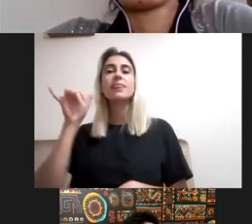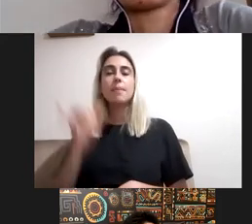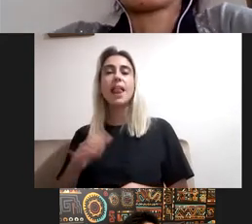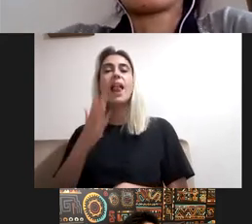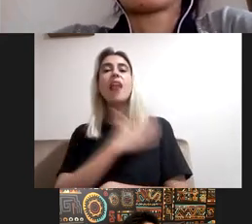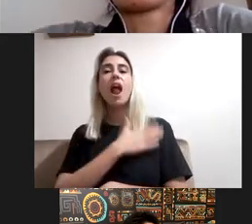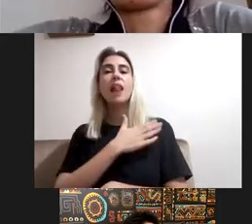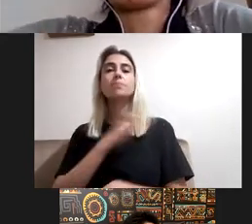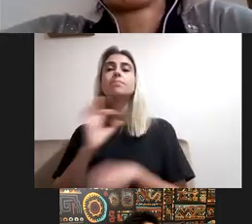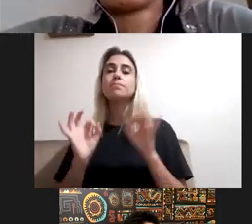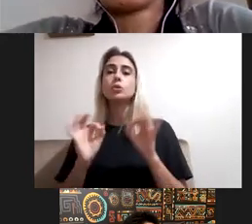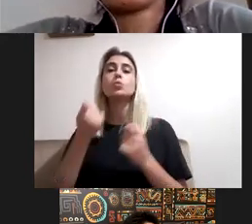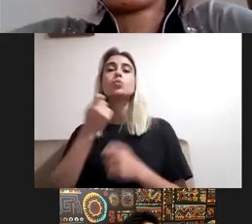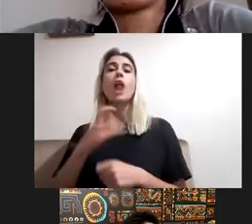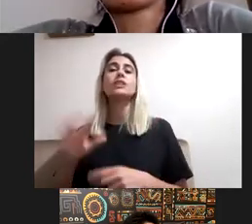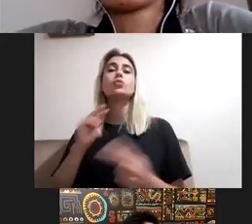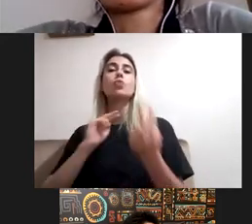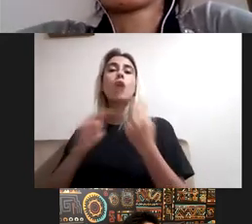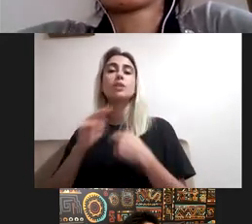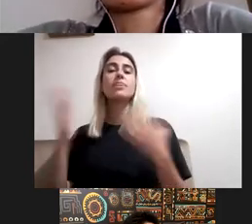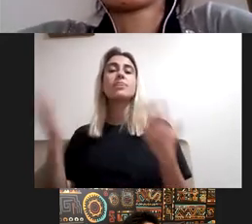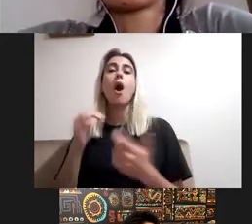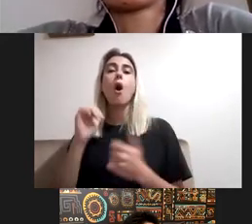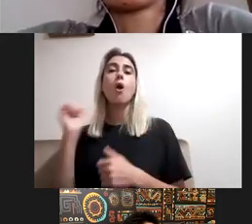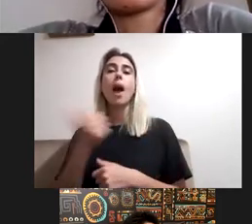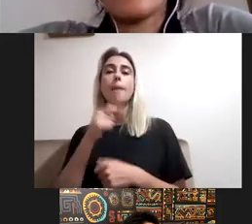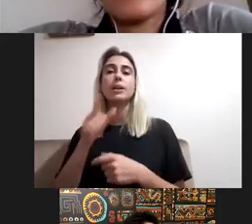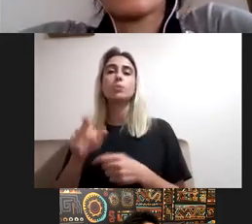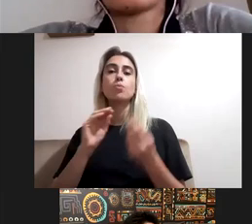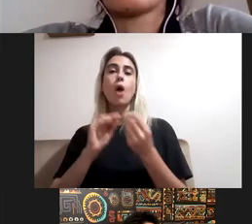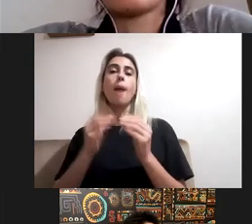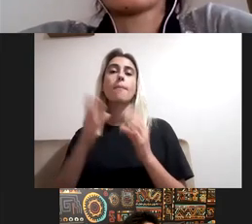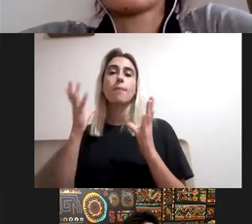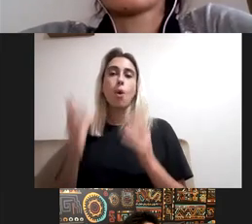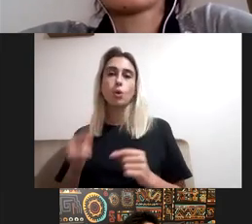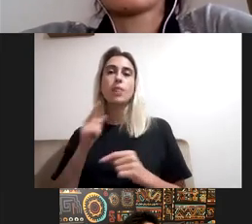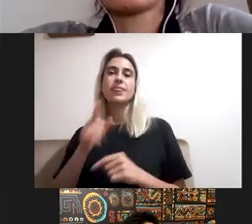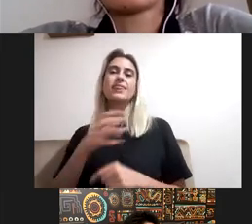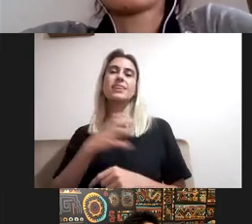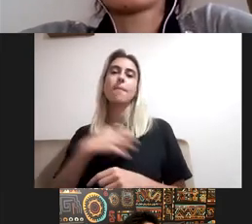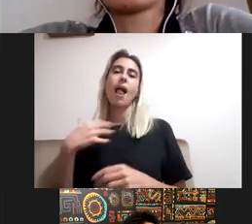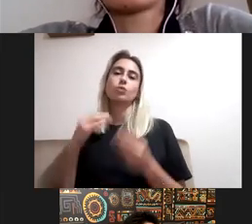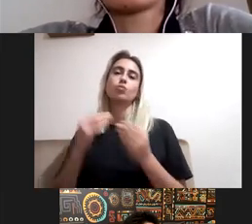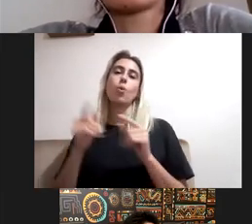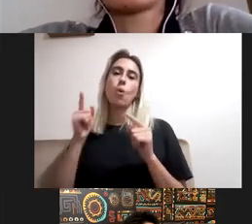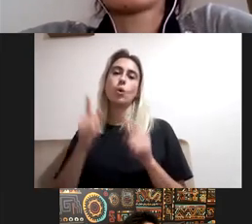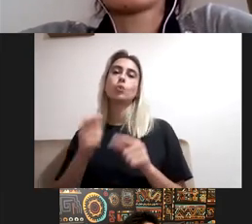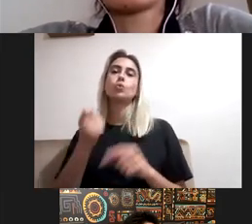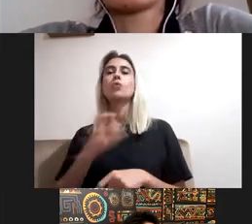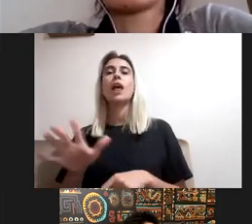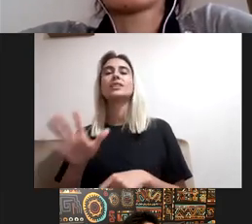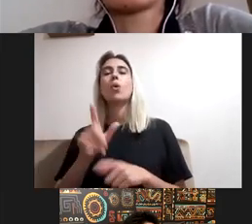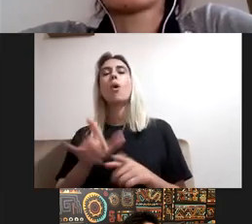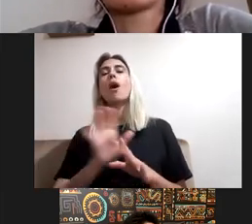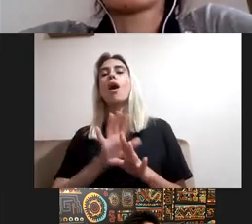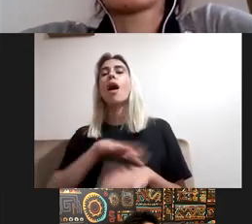olduğunu, ücretsiz ulaşımdan daha önemli sorunların olduğunu. Temel meselemiz bu çünkü. Ücretsizlik mevzu bahisse